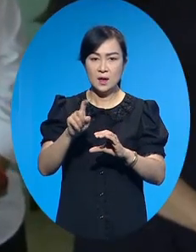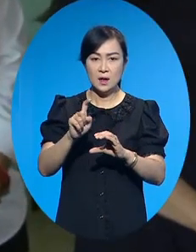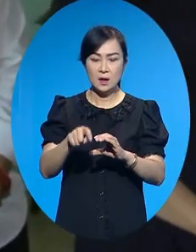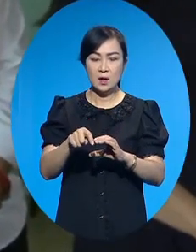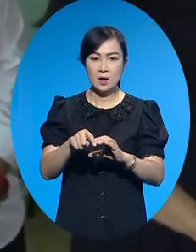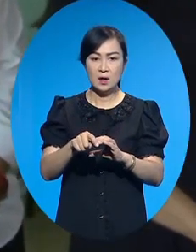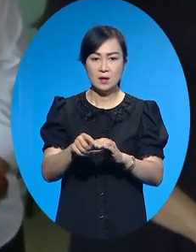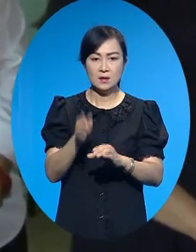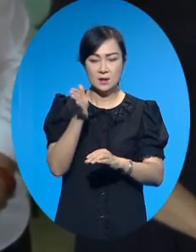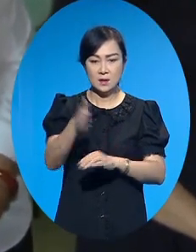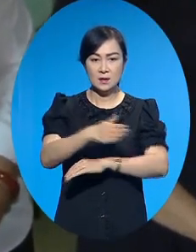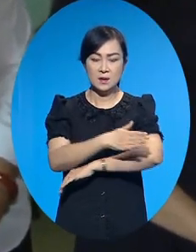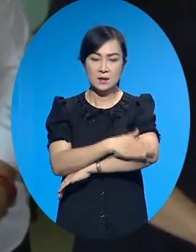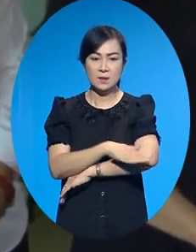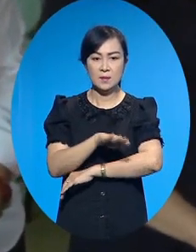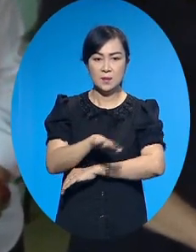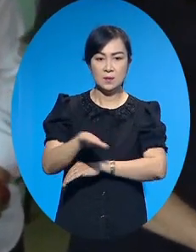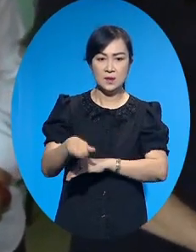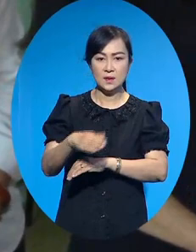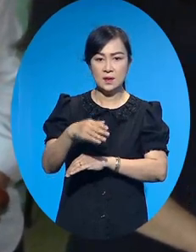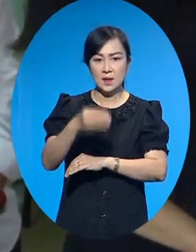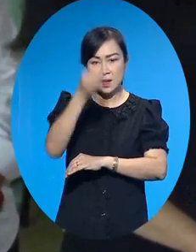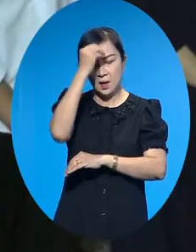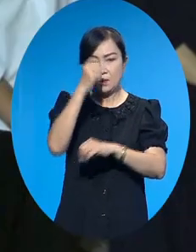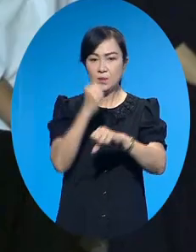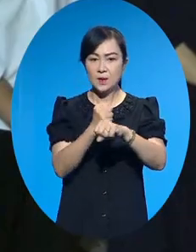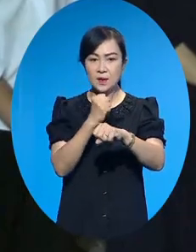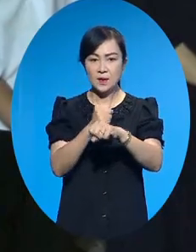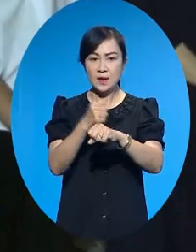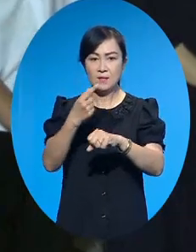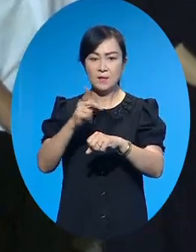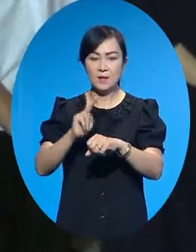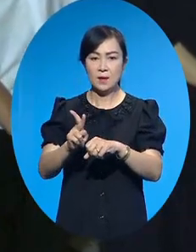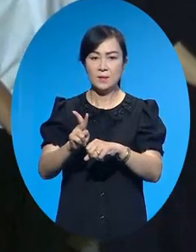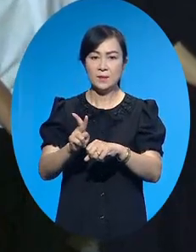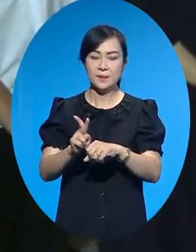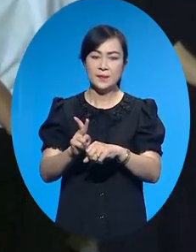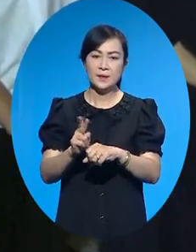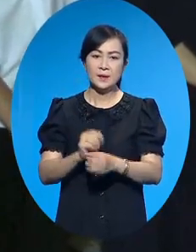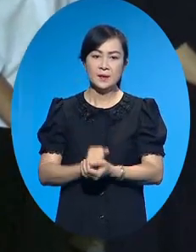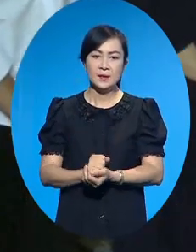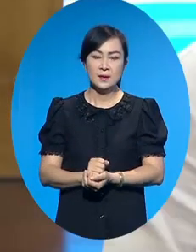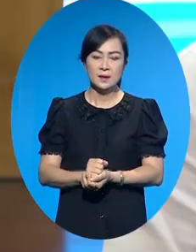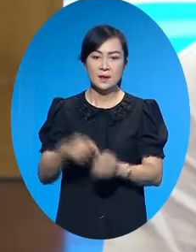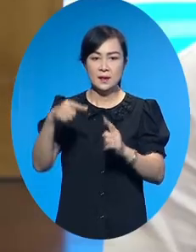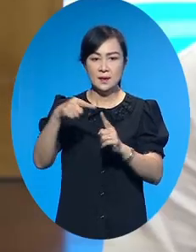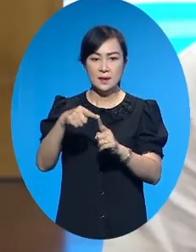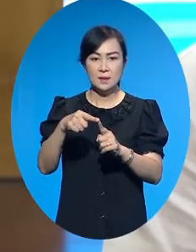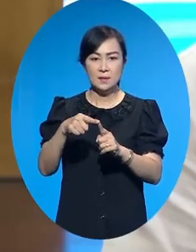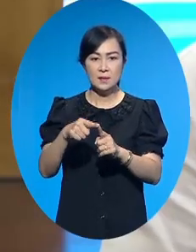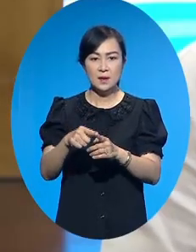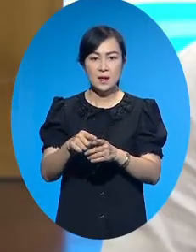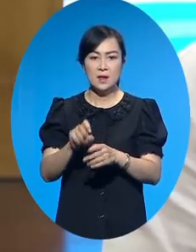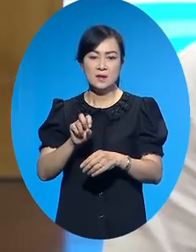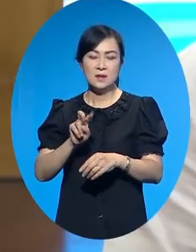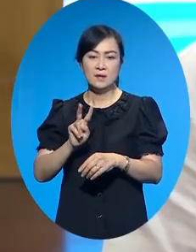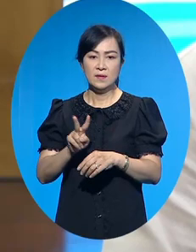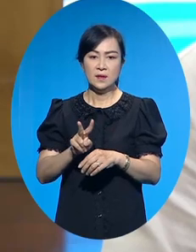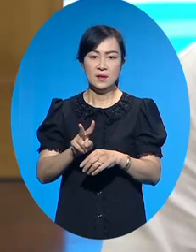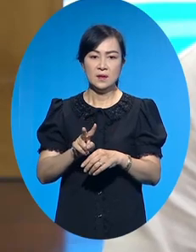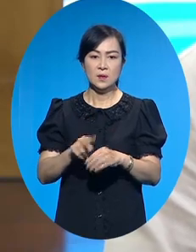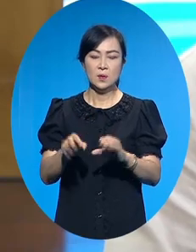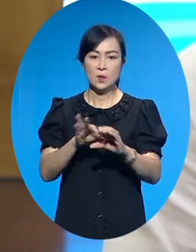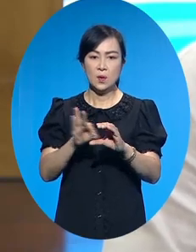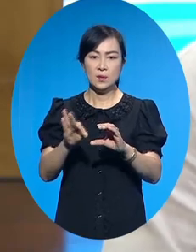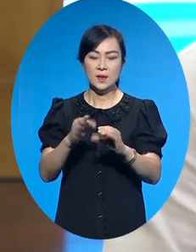cái định hướng giúp cho các em học những cái nghề ở phù hợp hoặc là sẽ tiếp cận với lại những cái đơn vị trong tổng công